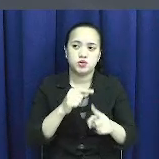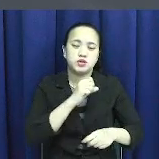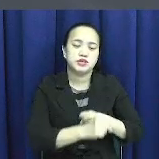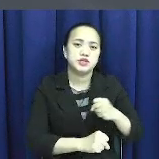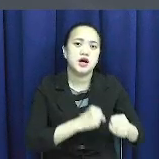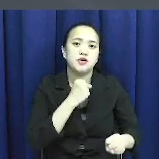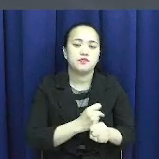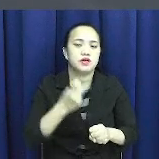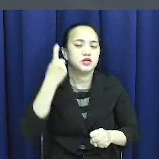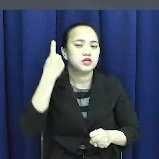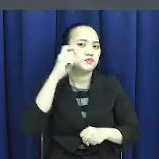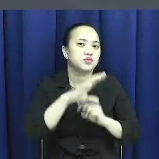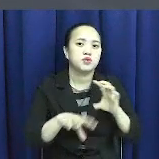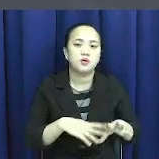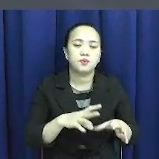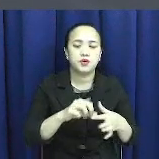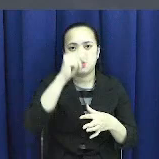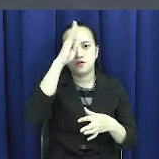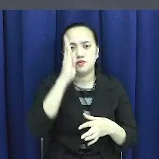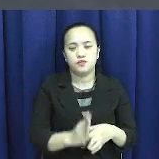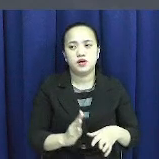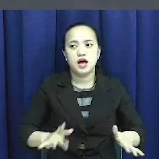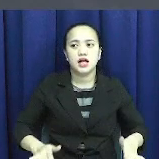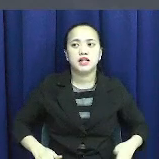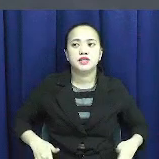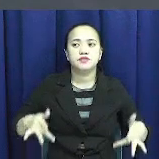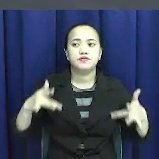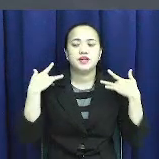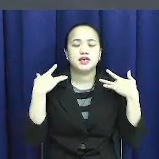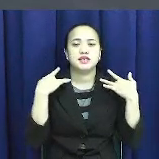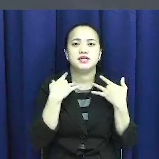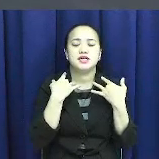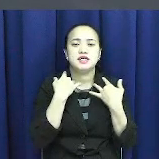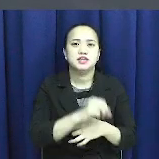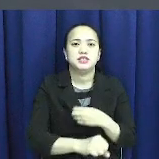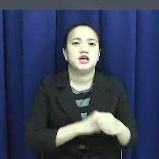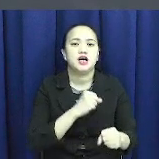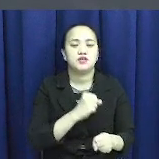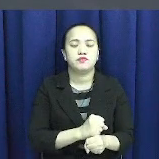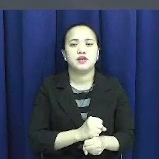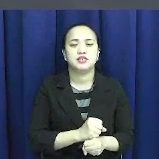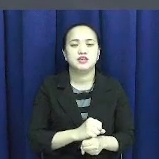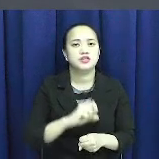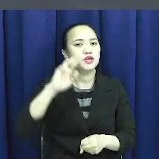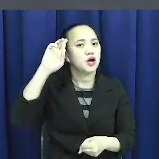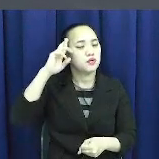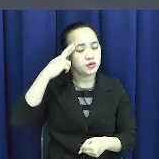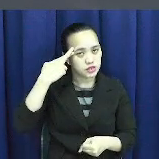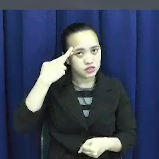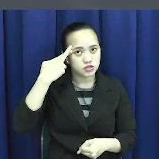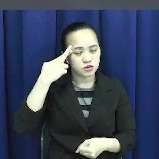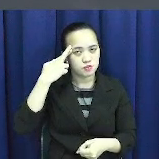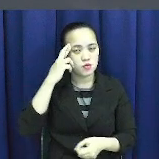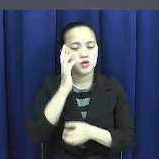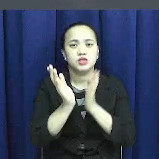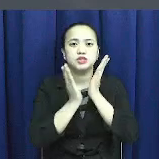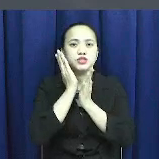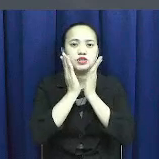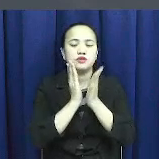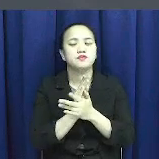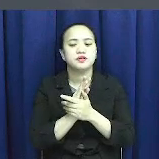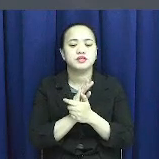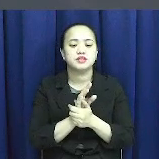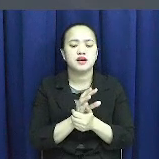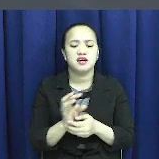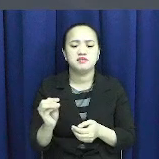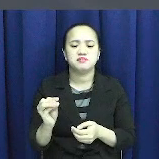sa gawain ng Panginoon. A living sacrifice, a reasonable service, sabi po ng Bible. At kung sakali man na